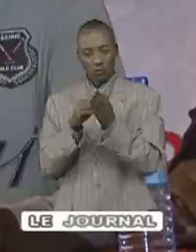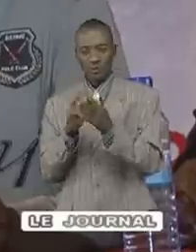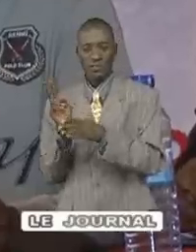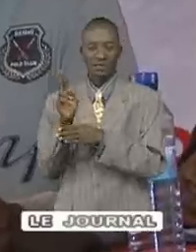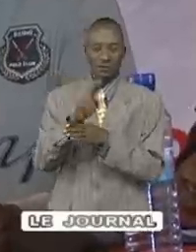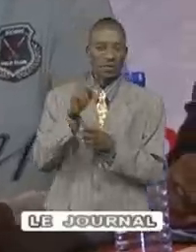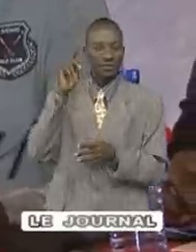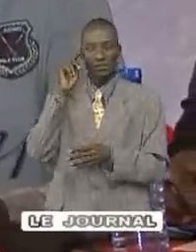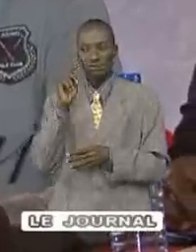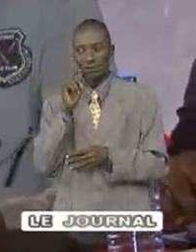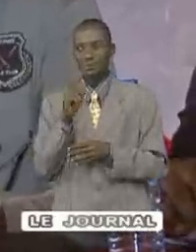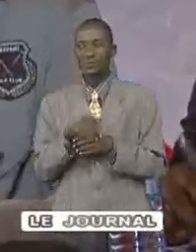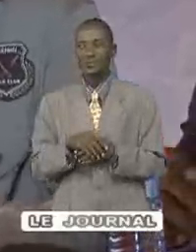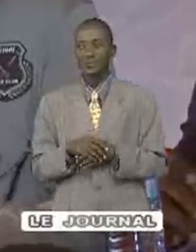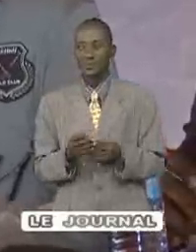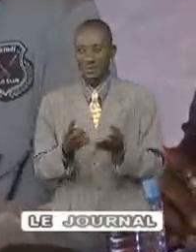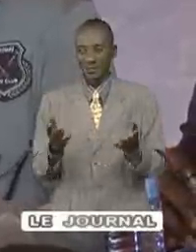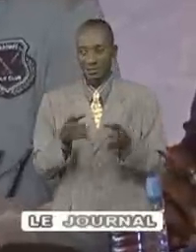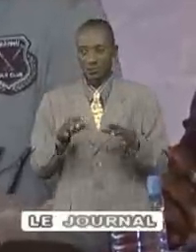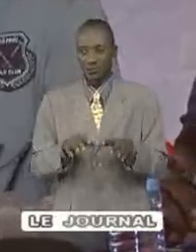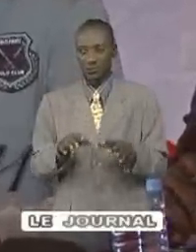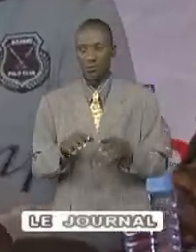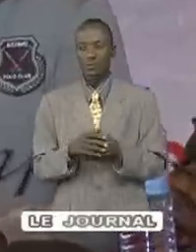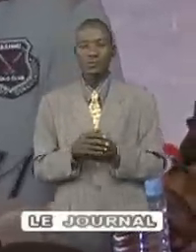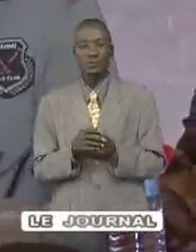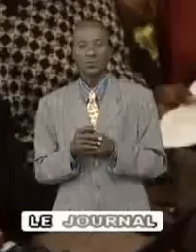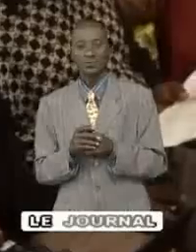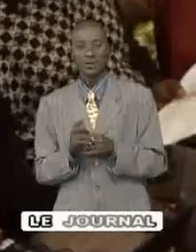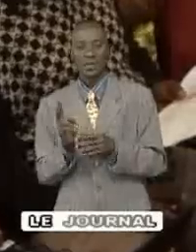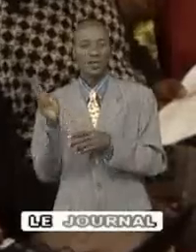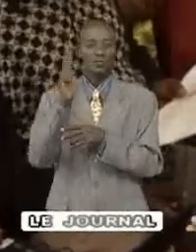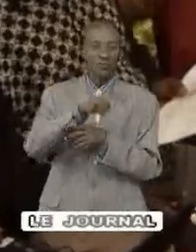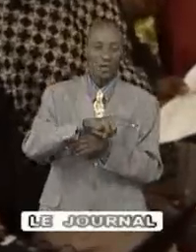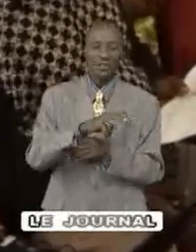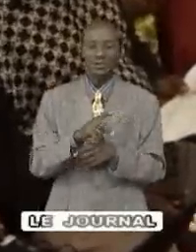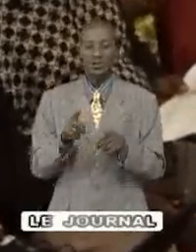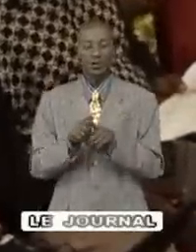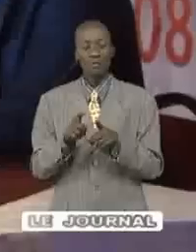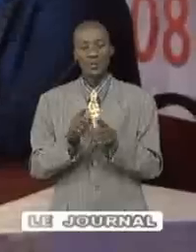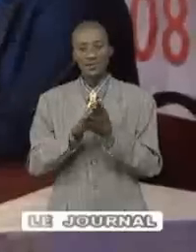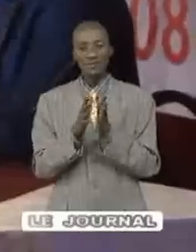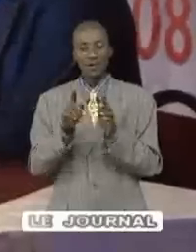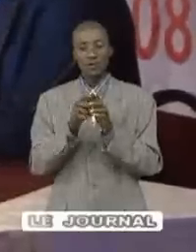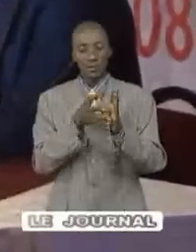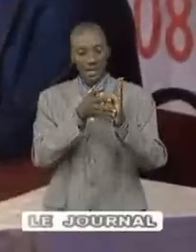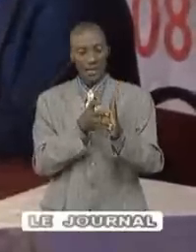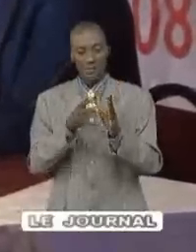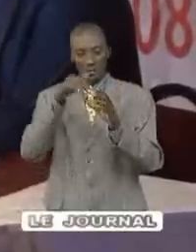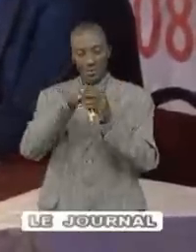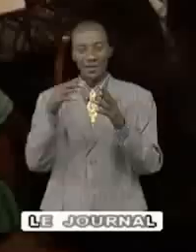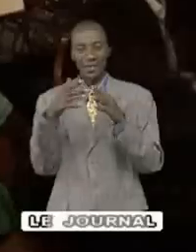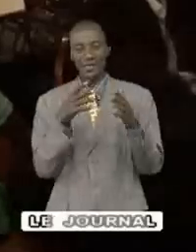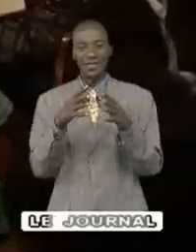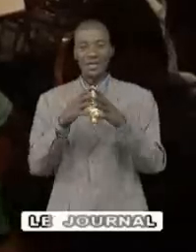Francis Kalombo. En République démocratique du Congo, les viols sont utilisés comme une arme de guerre par les groupes armés. Cette situation